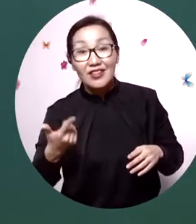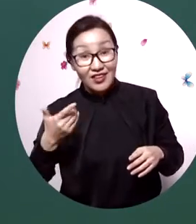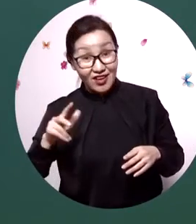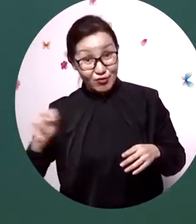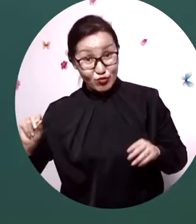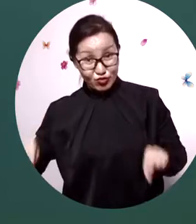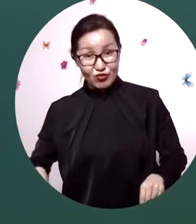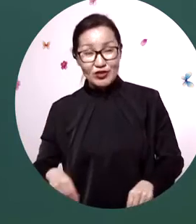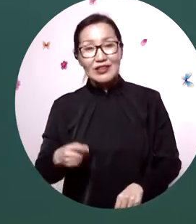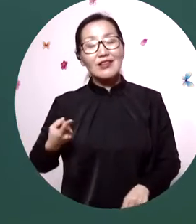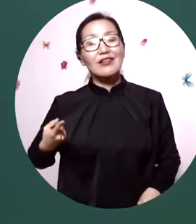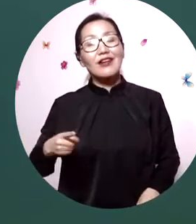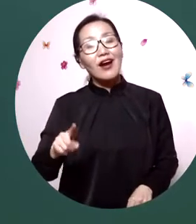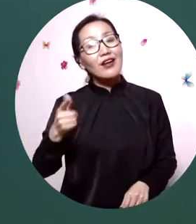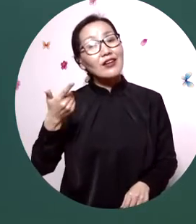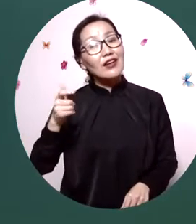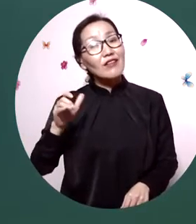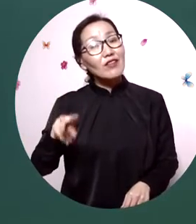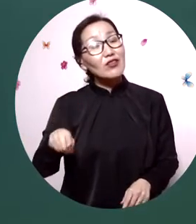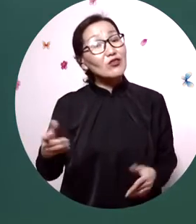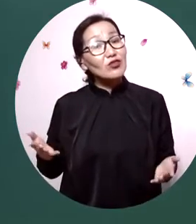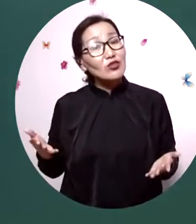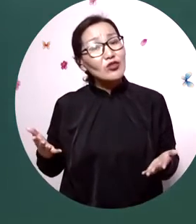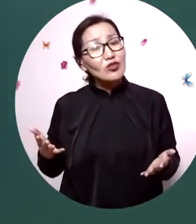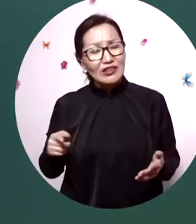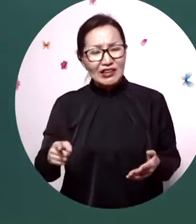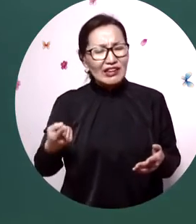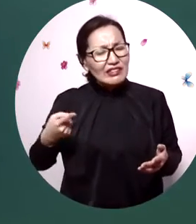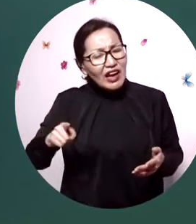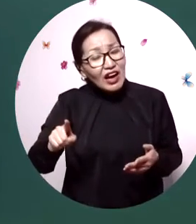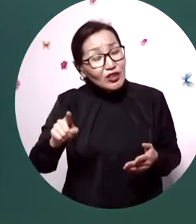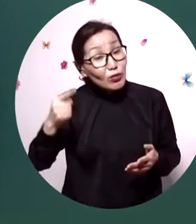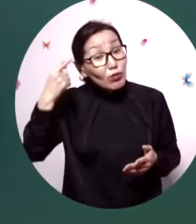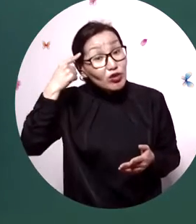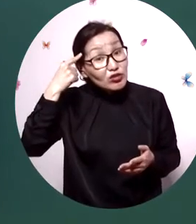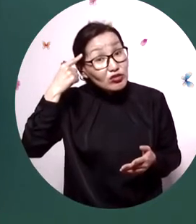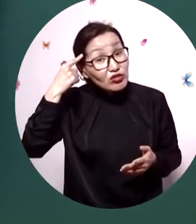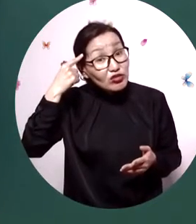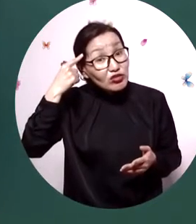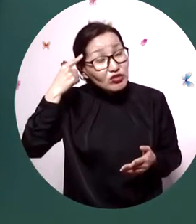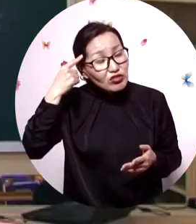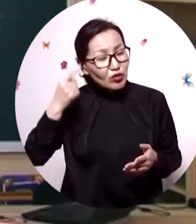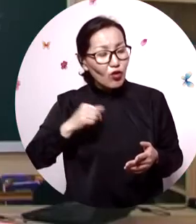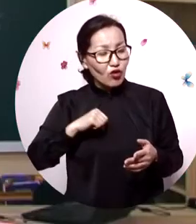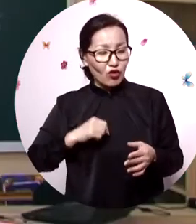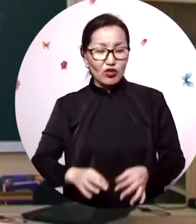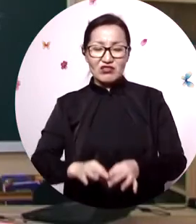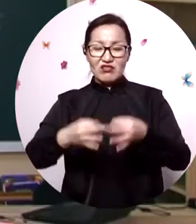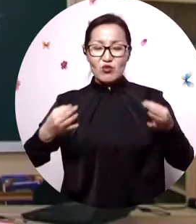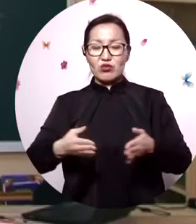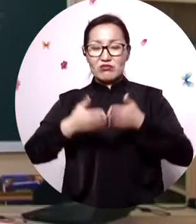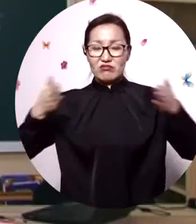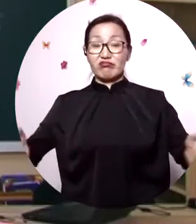гэвэл. За яагаад гэвэл гэдэг нь яагаад чи ингэж бодсон гэдгээ дэлгэрүүлж